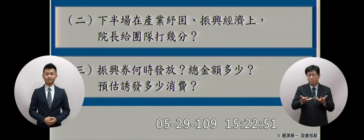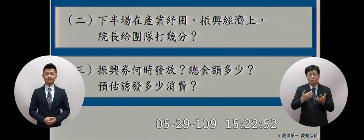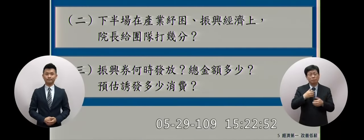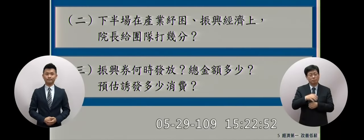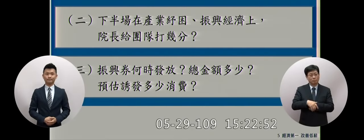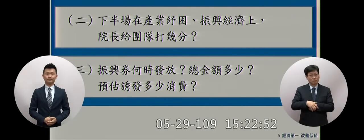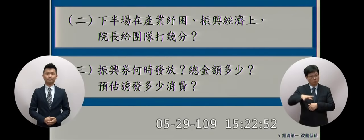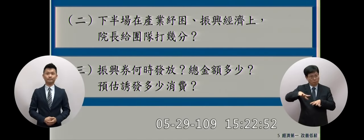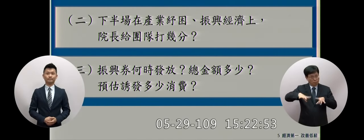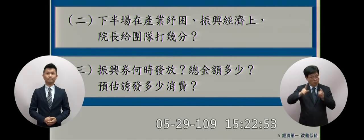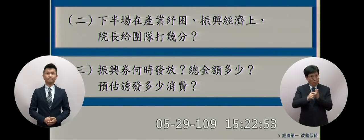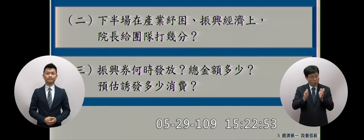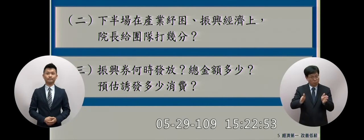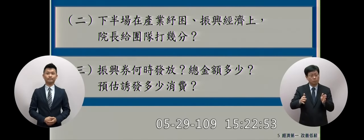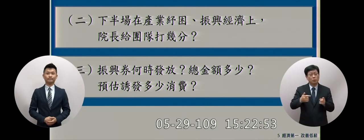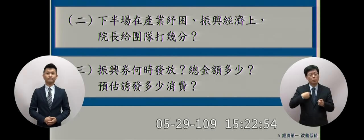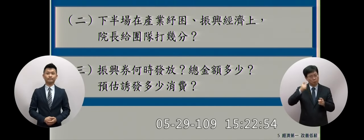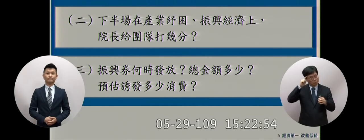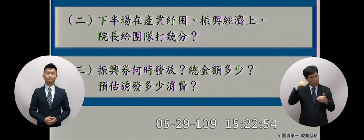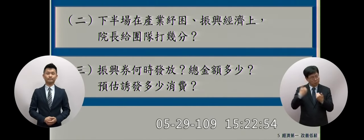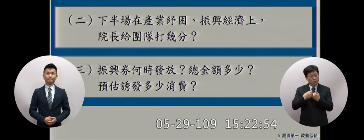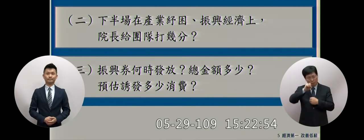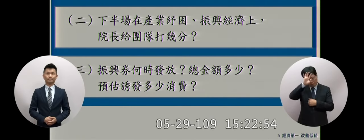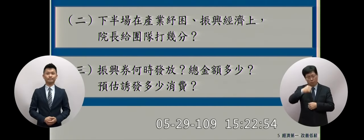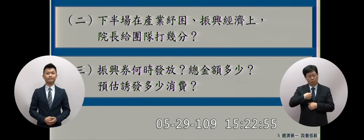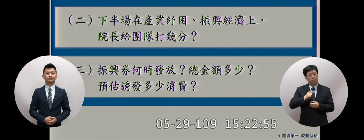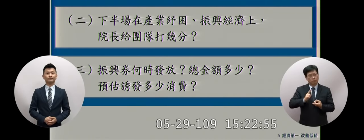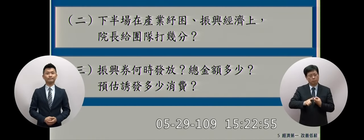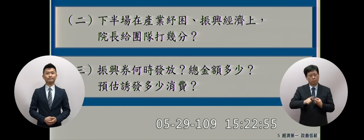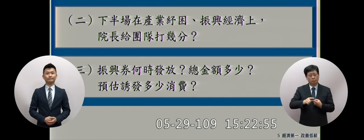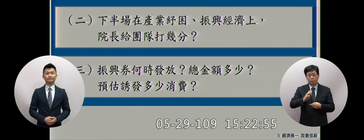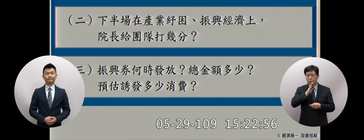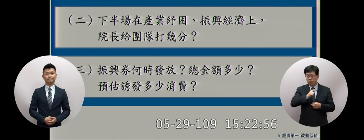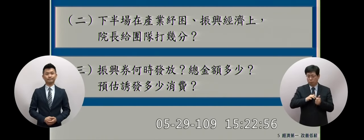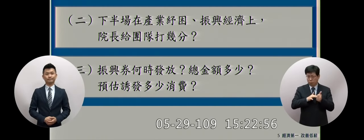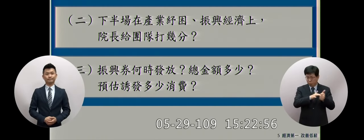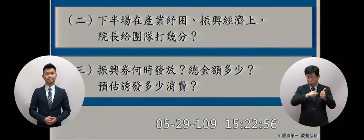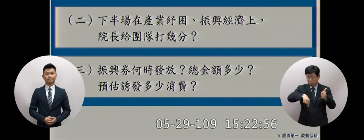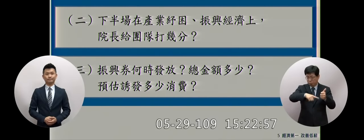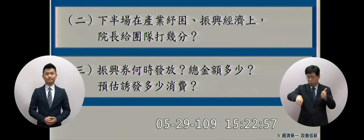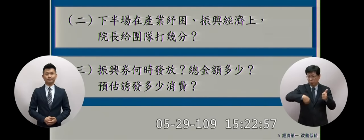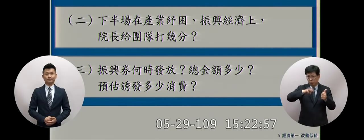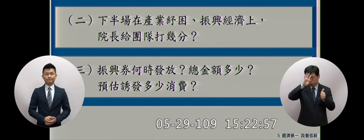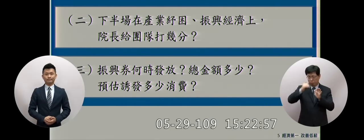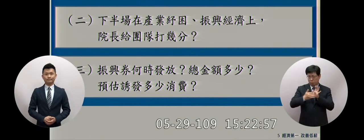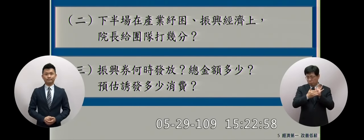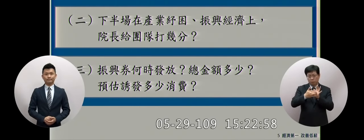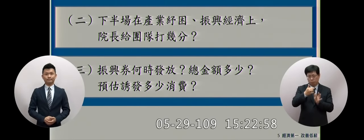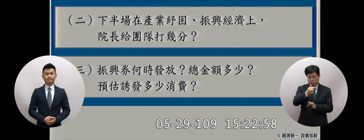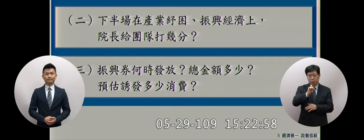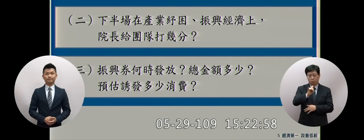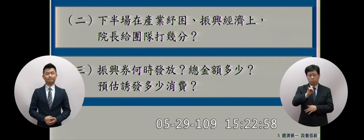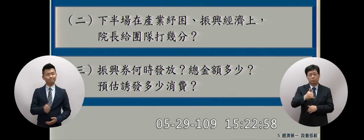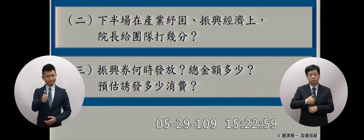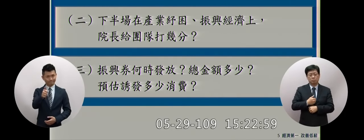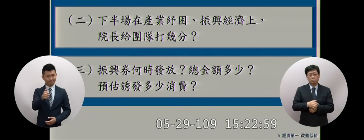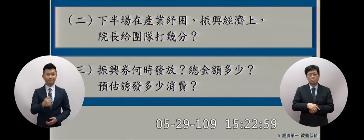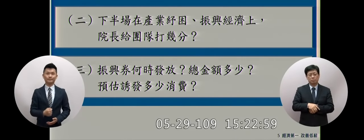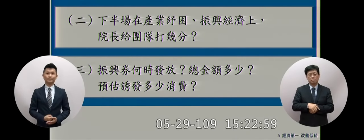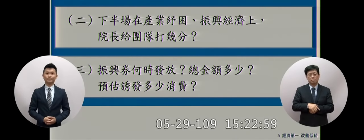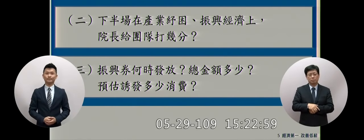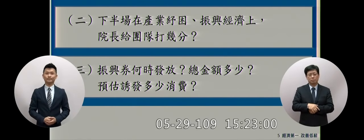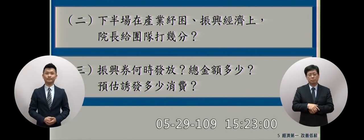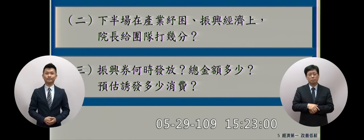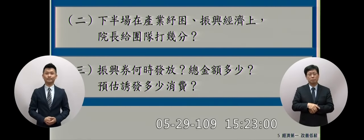半场虽然我是反对党，我觉得在你领导之下，防疫做得不错。 很谢谢。 那